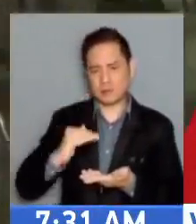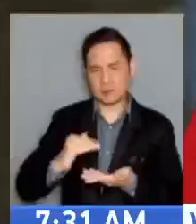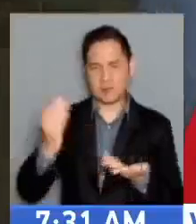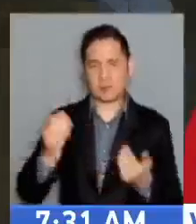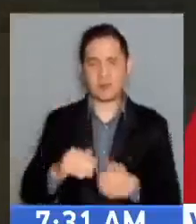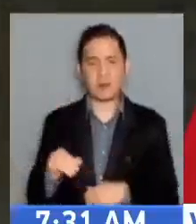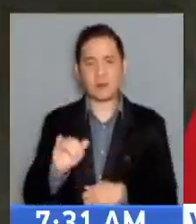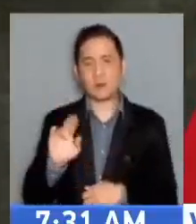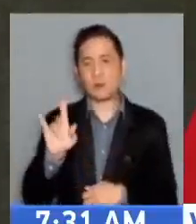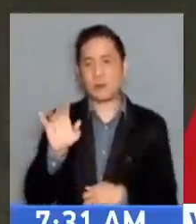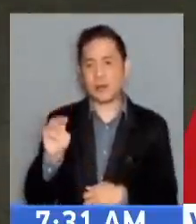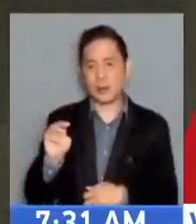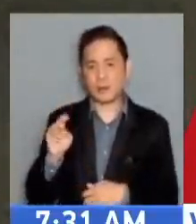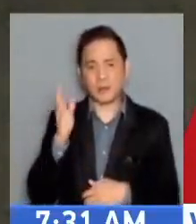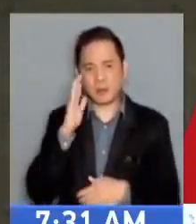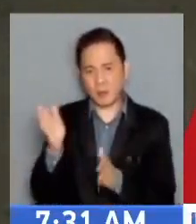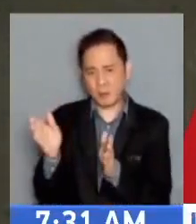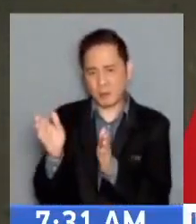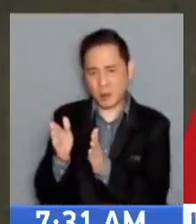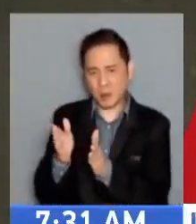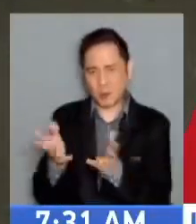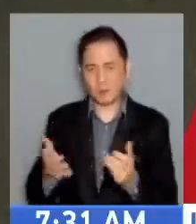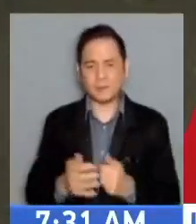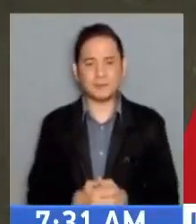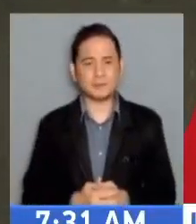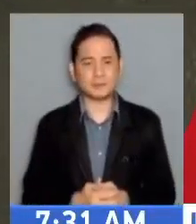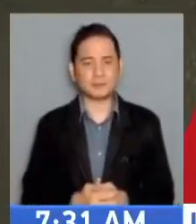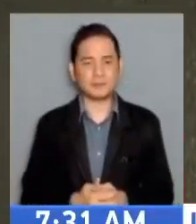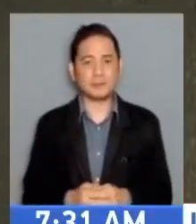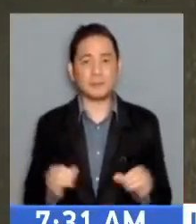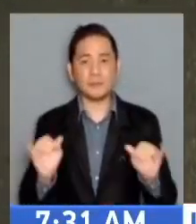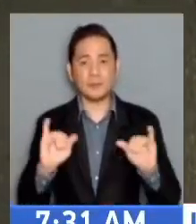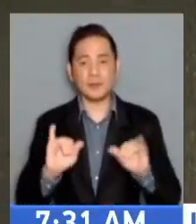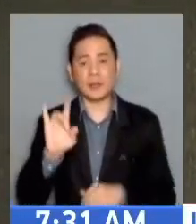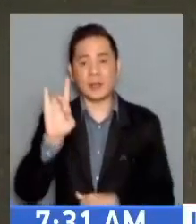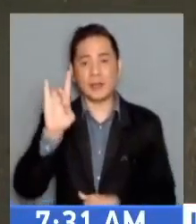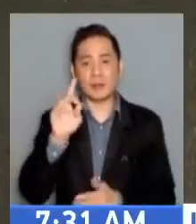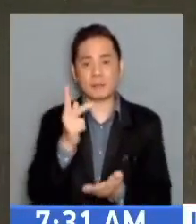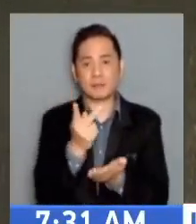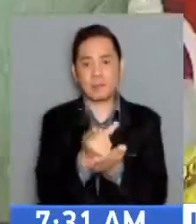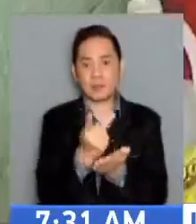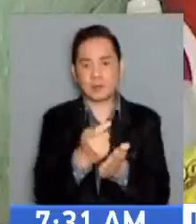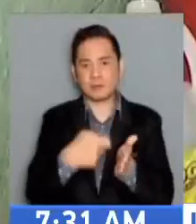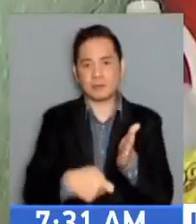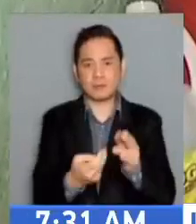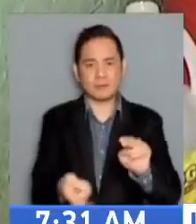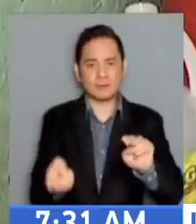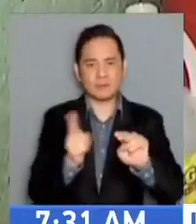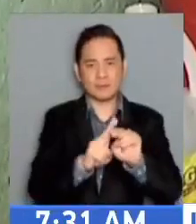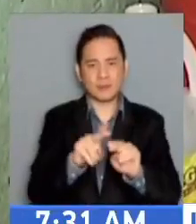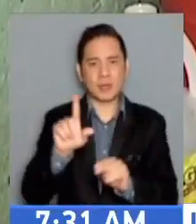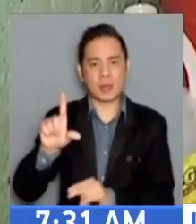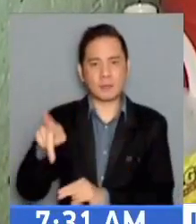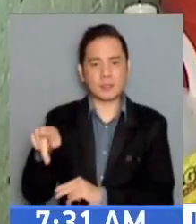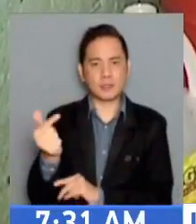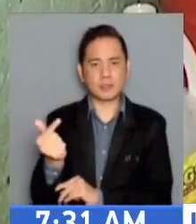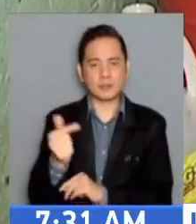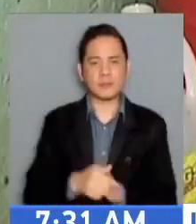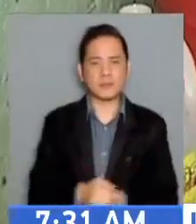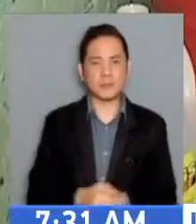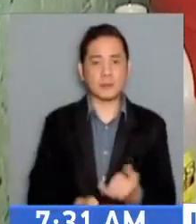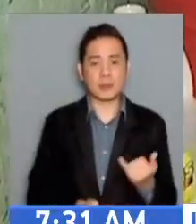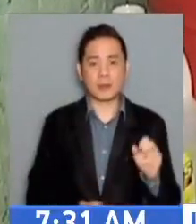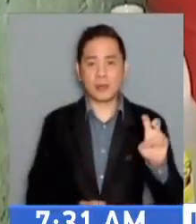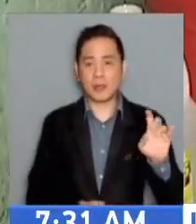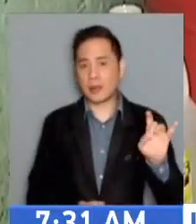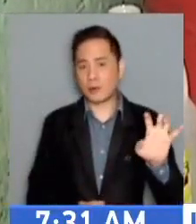tansya ng ilang oil industry sources, posibleng tumaas ng 8 pesos kada kilo ang presyo ng LPG. Sa ngayon, 824 to 990 pesos